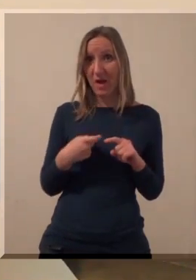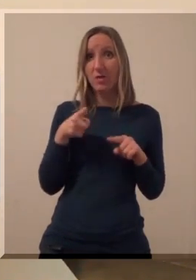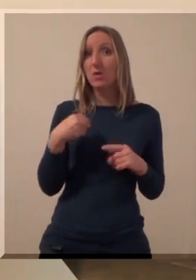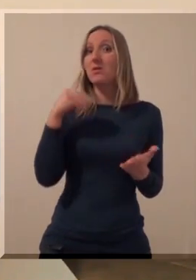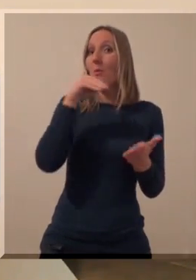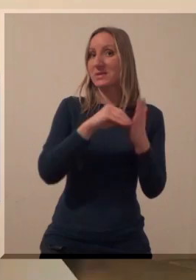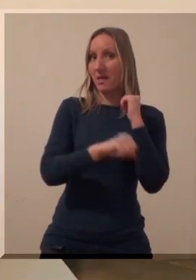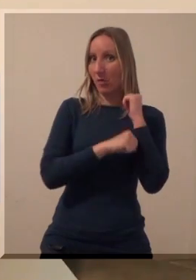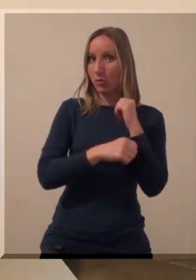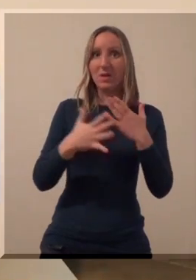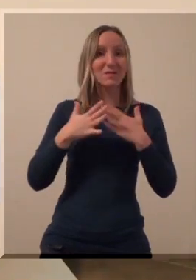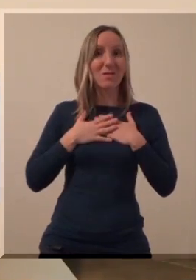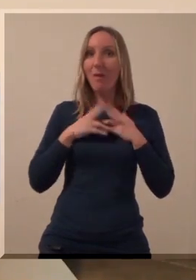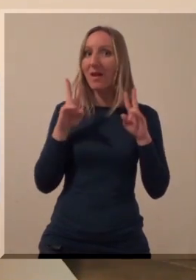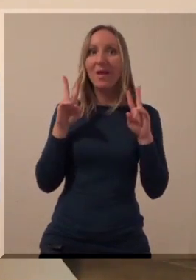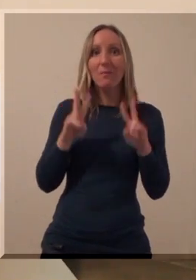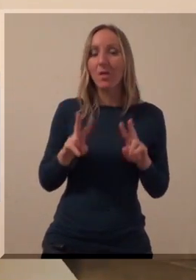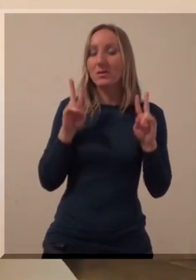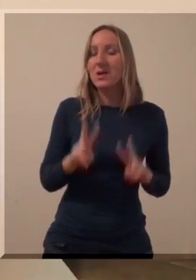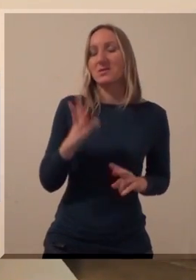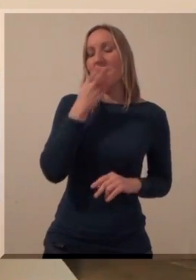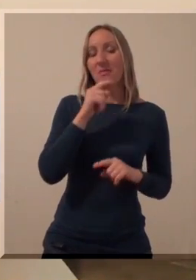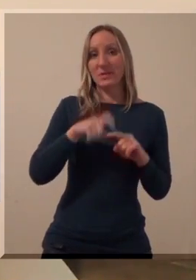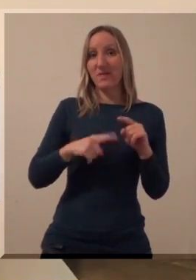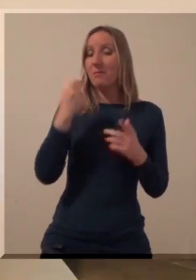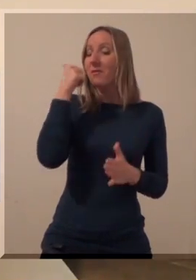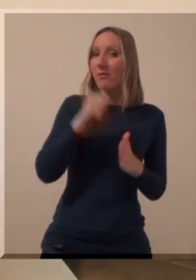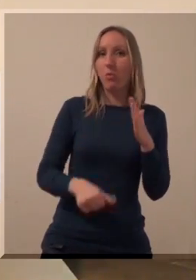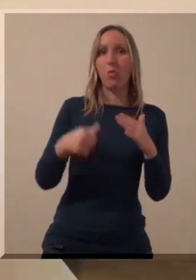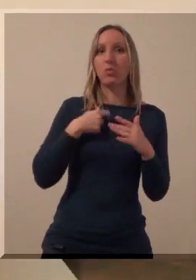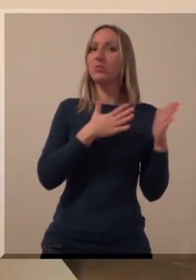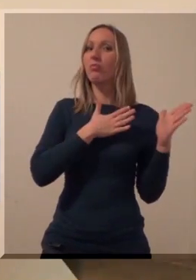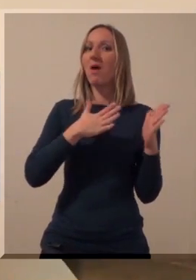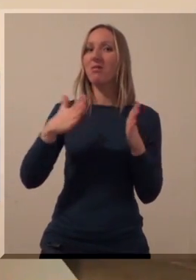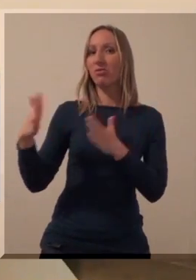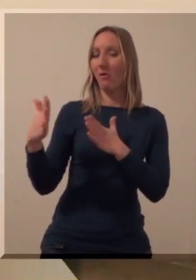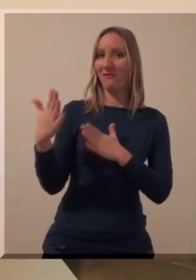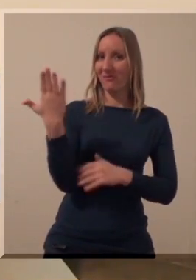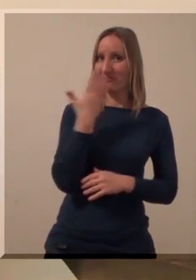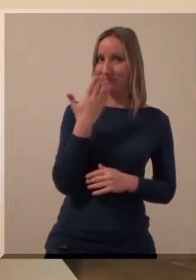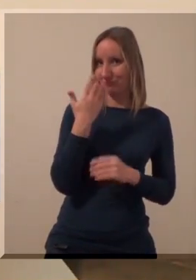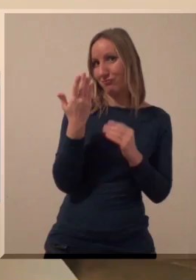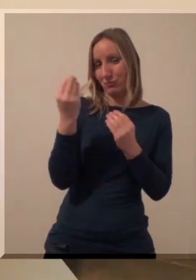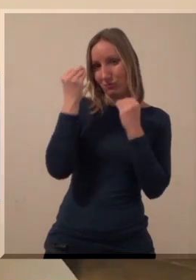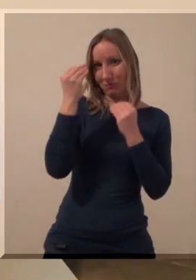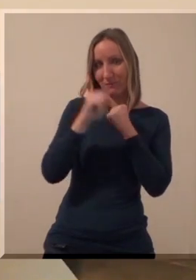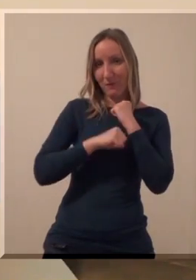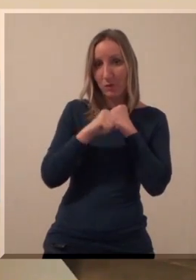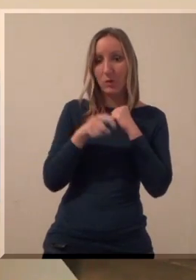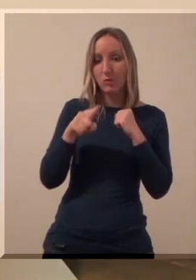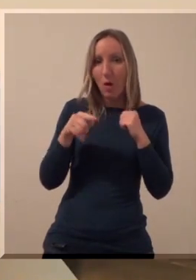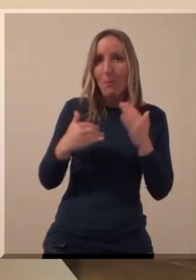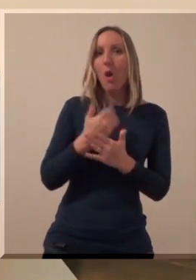sam pisala fakultet, što je za mene predstavljalo stvarno lepa stvar, jer sam prvi put krenula jednu redovnu obrazovnu ustanovu. Ali to je